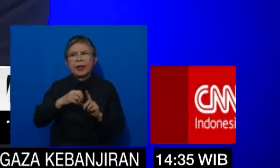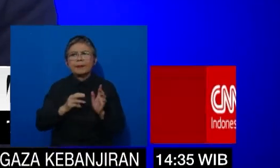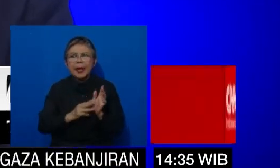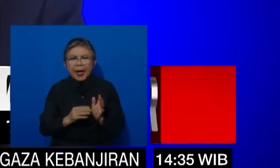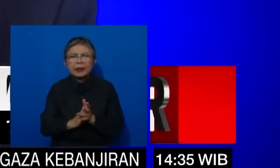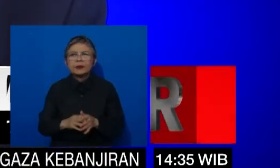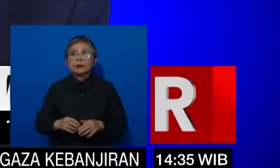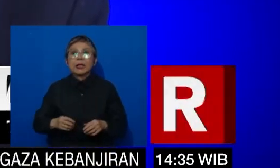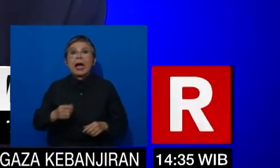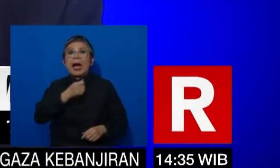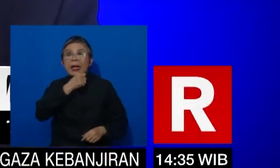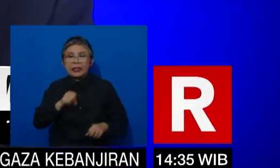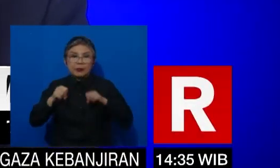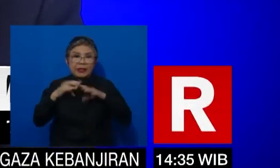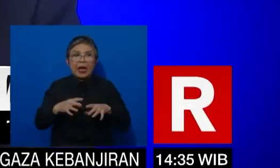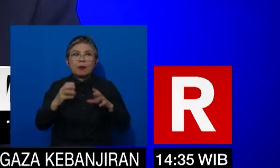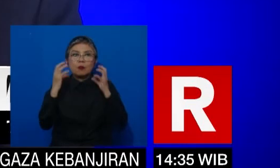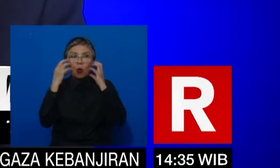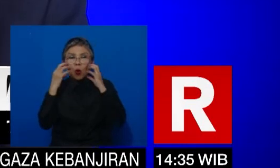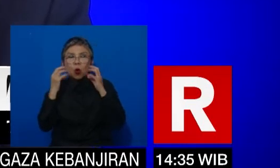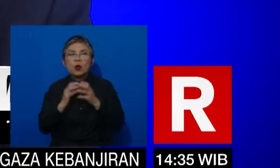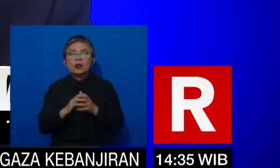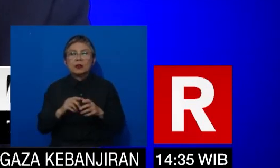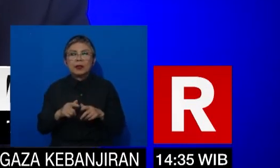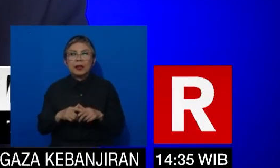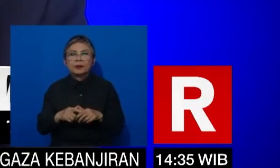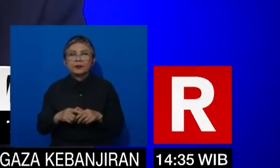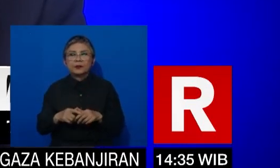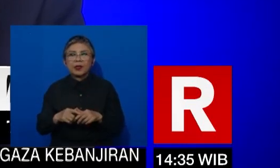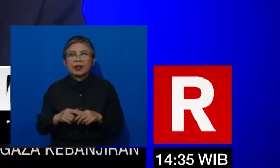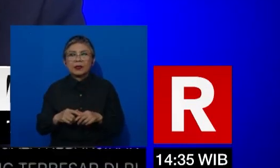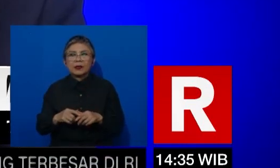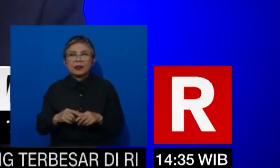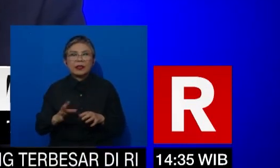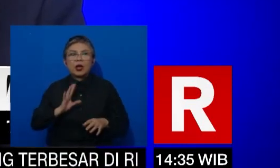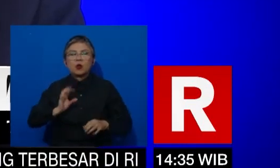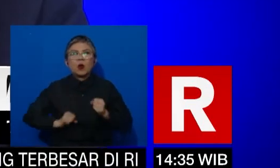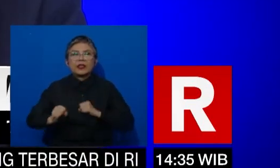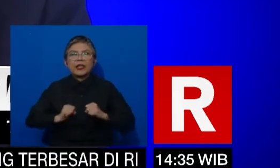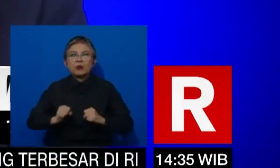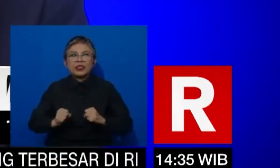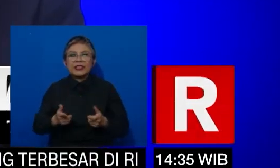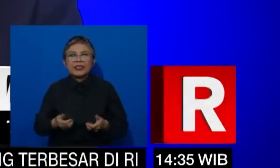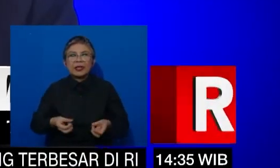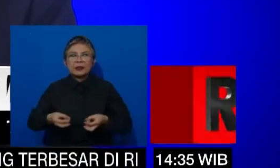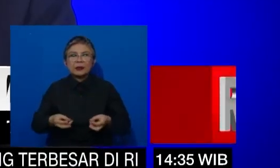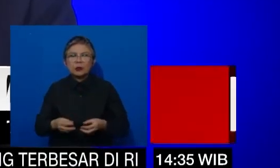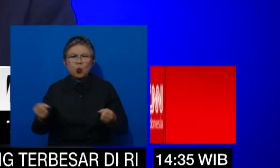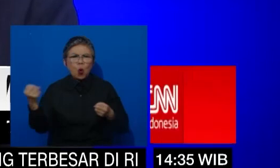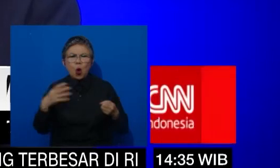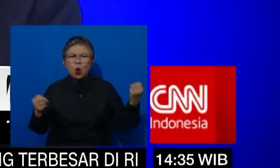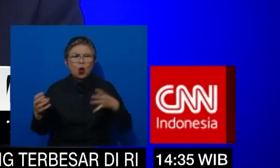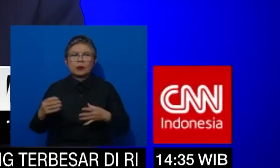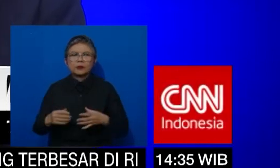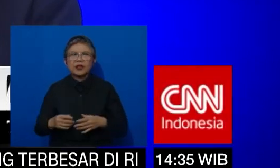Kemudian Anies juga menyerang Prabowo dengan case tidak kuat menjadi oposisi. Pertempurannya memang menjadi